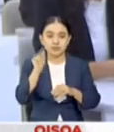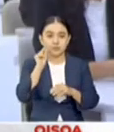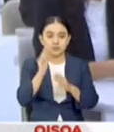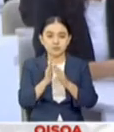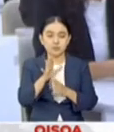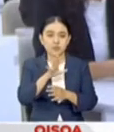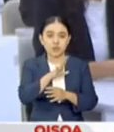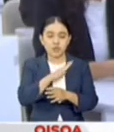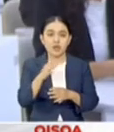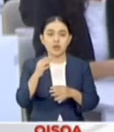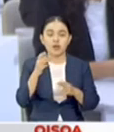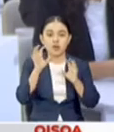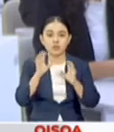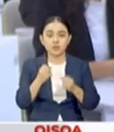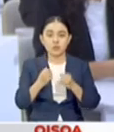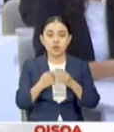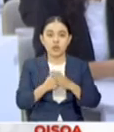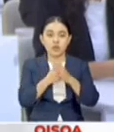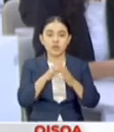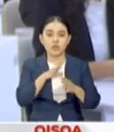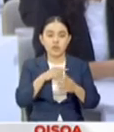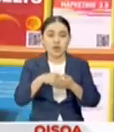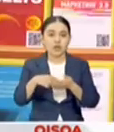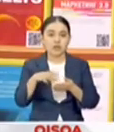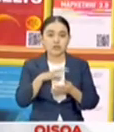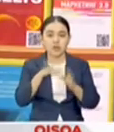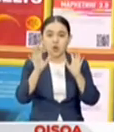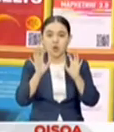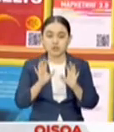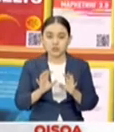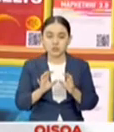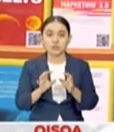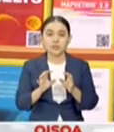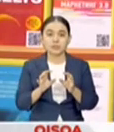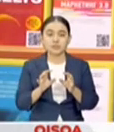yetishishida konstitutsiya mustahkam huquqiy asos bo'layotgani qayd etildi. Konstitutsiyamizni